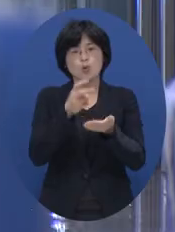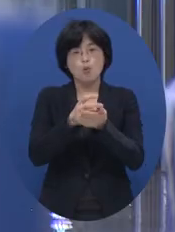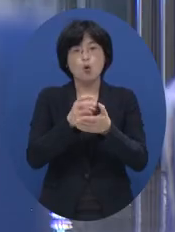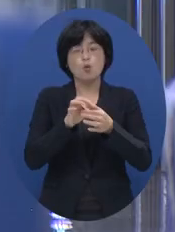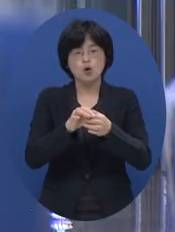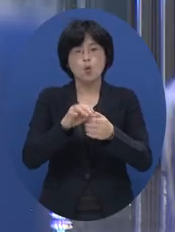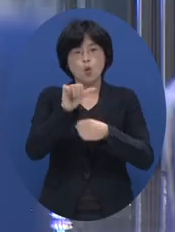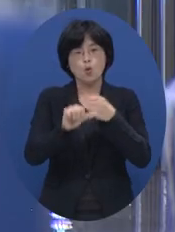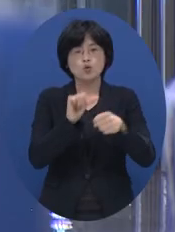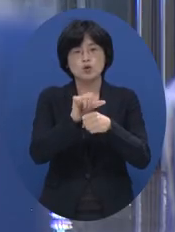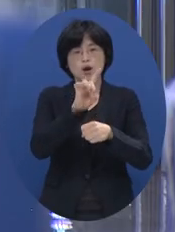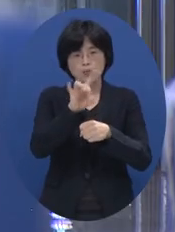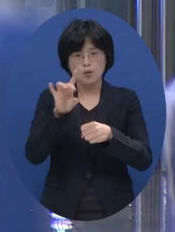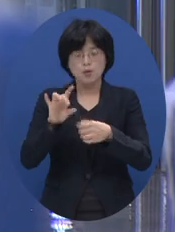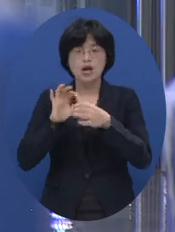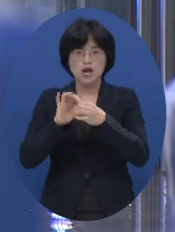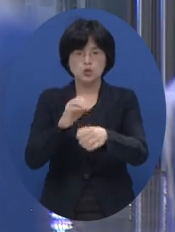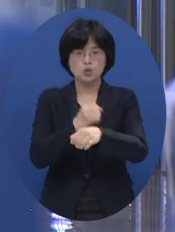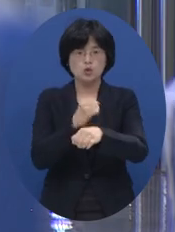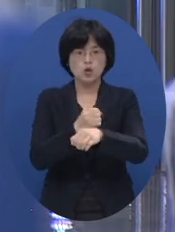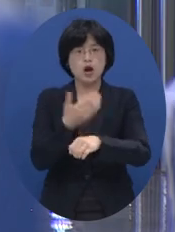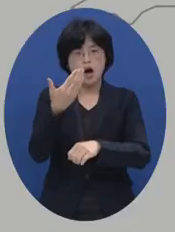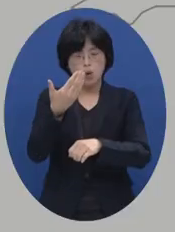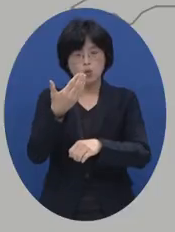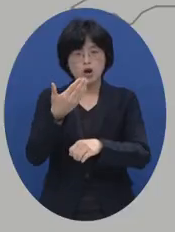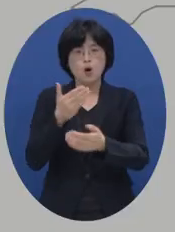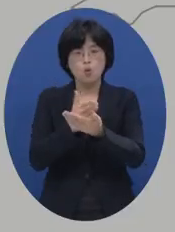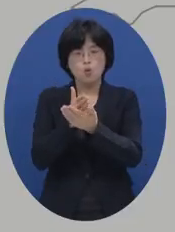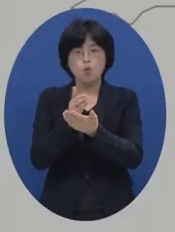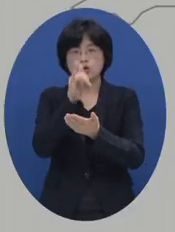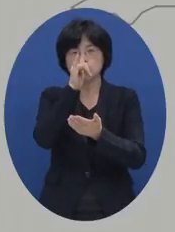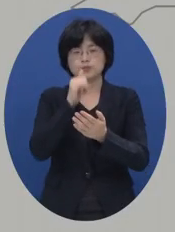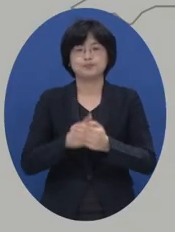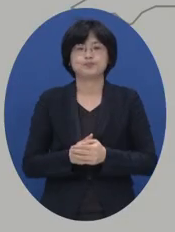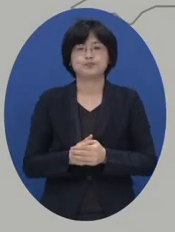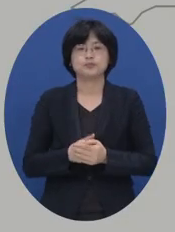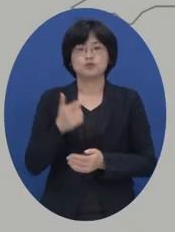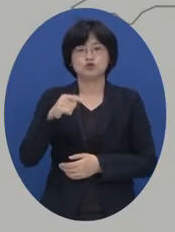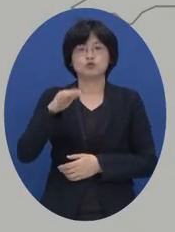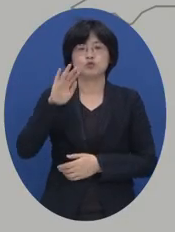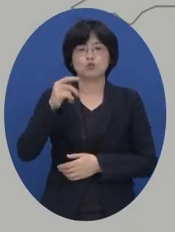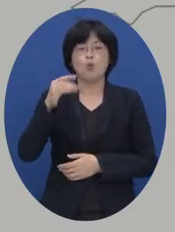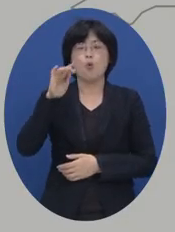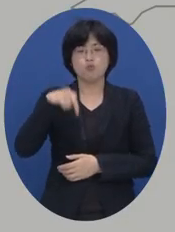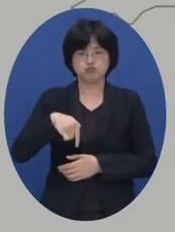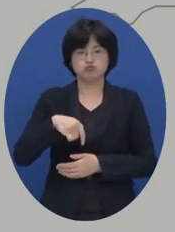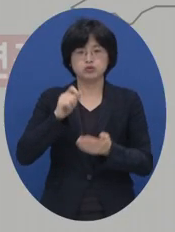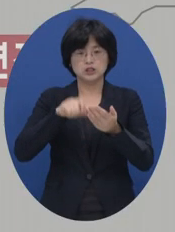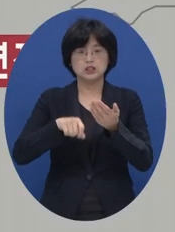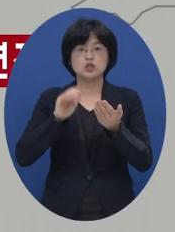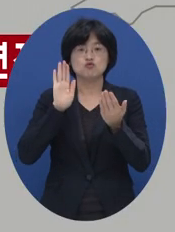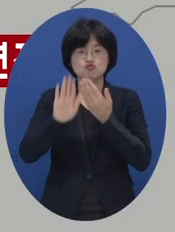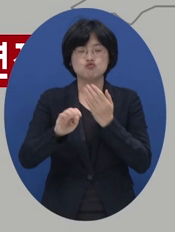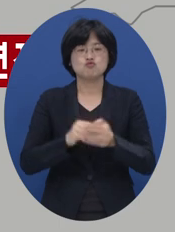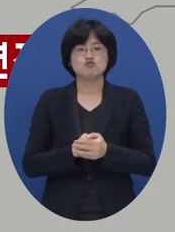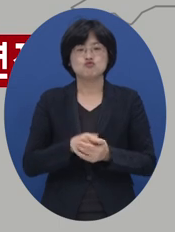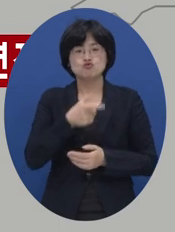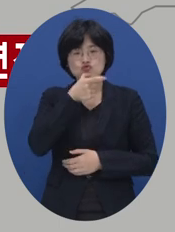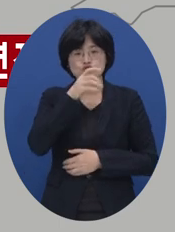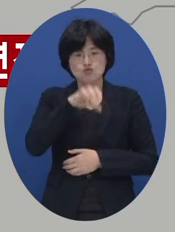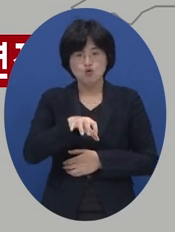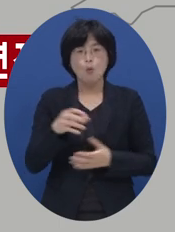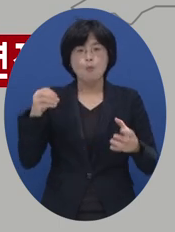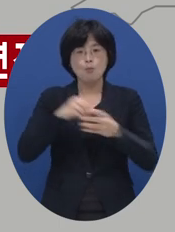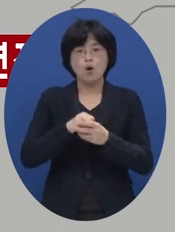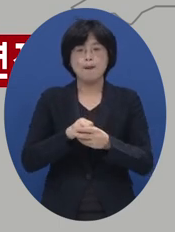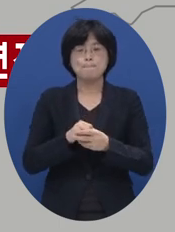것으로 9개 도시철도 노선이 담겼습니다. 국토교통부 승인을 받은 이번 계획은 동탄 도시철도와 수원 1호선,